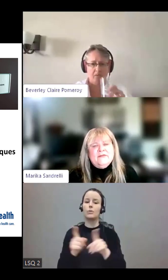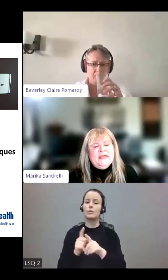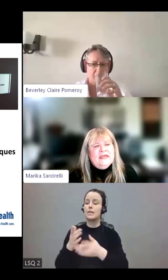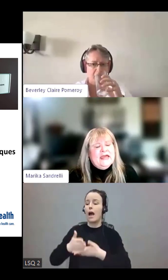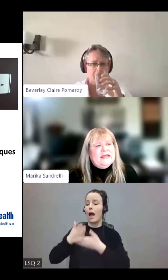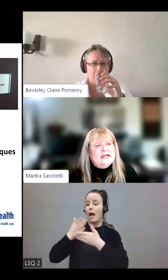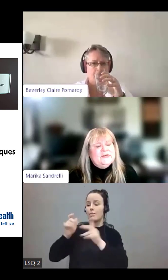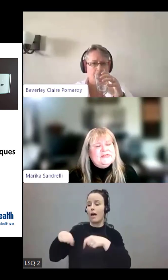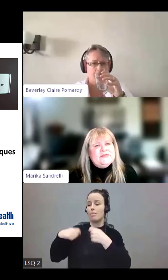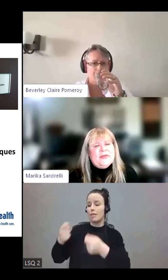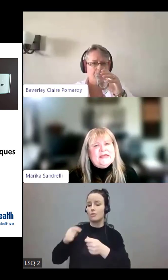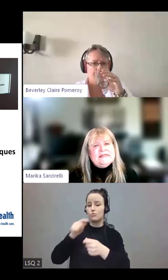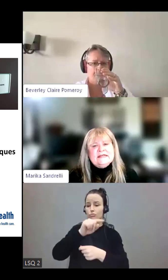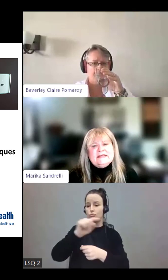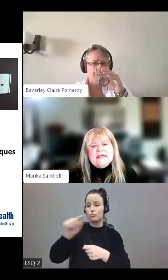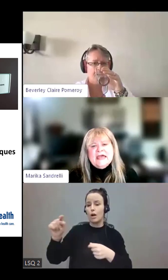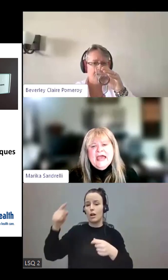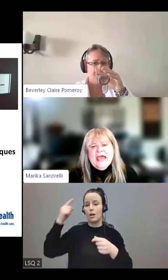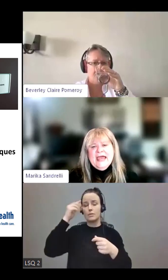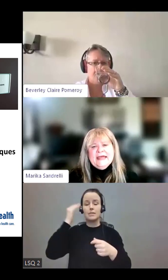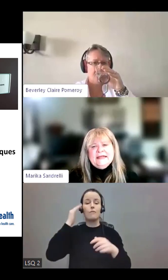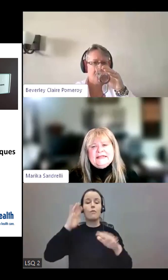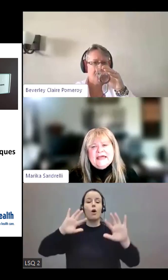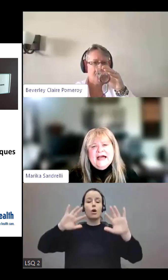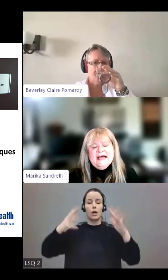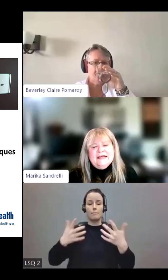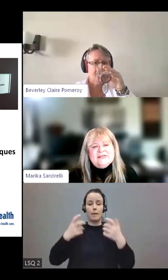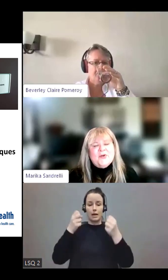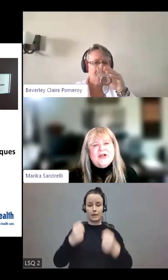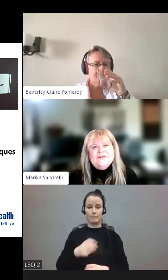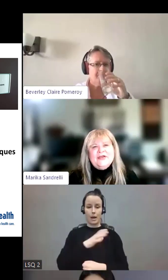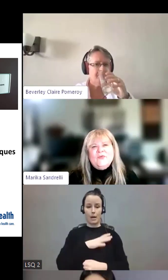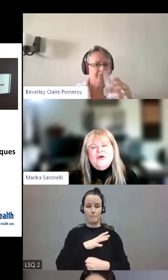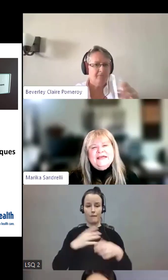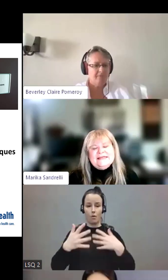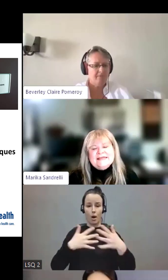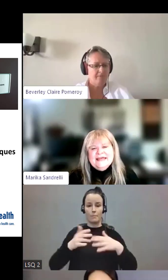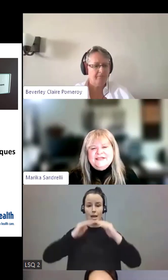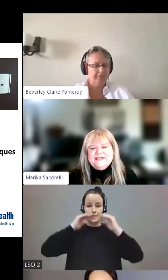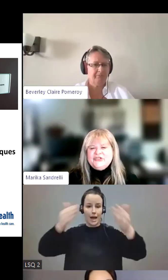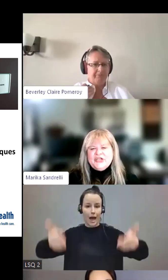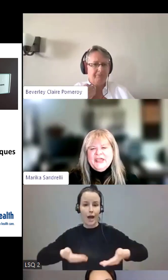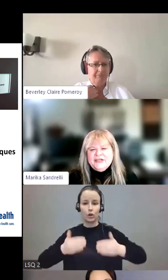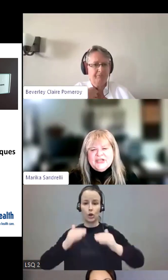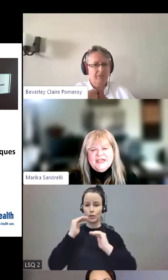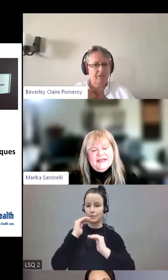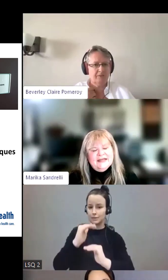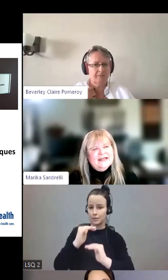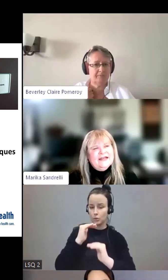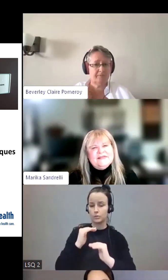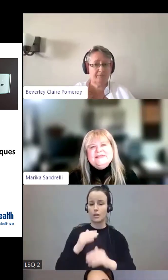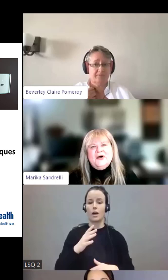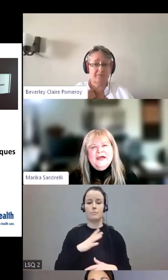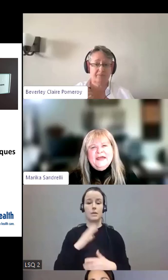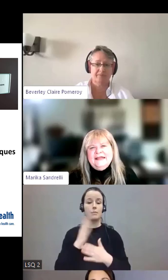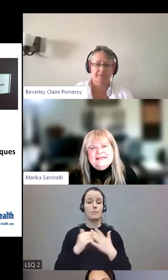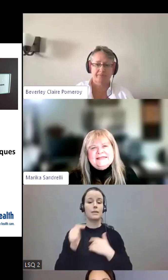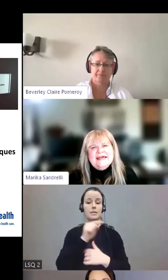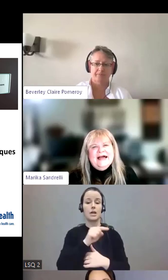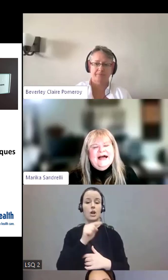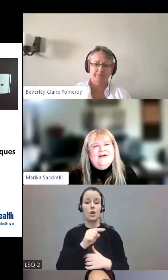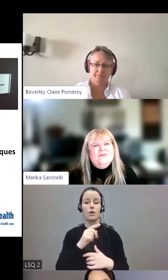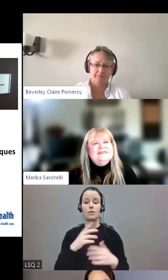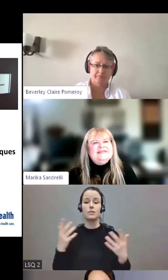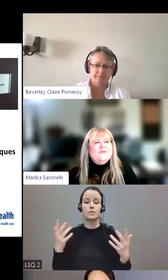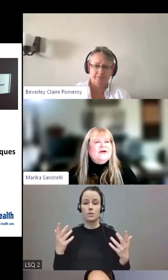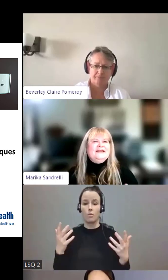accueillants et sécuritaires. Et une partie de ça, c'était simplement de changer les panneaux,